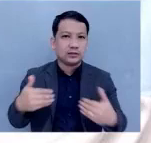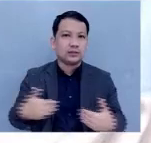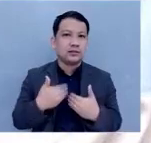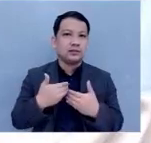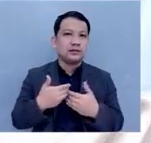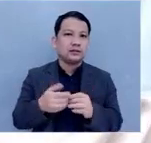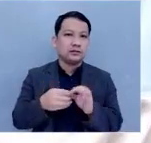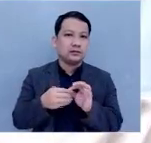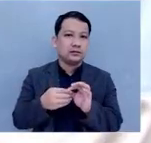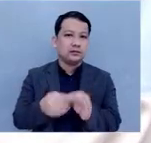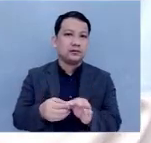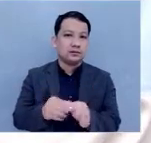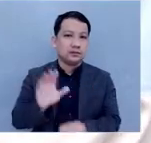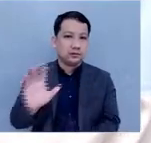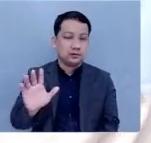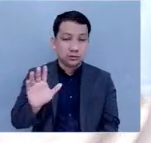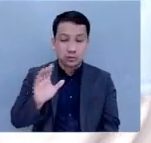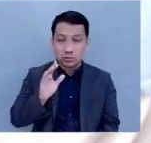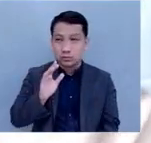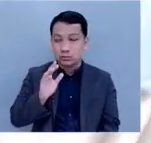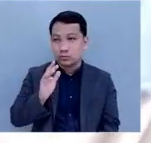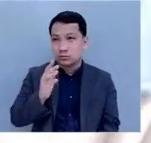yung kuya nga niya, sir.